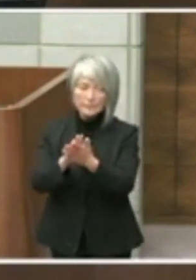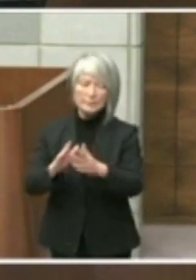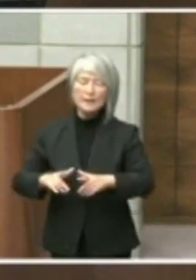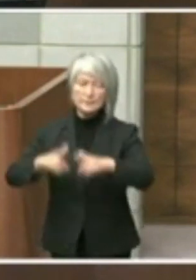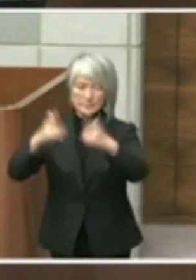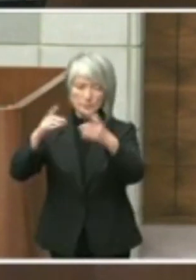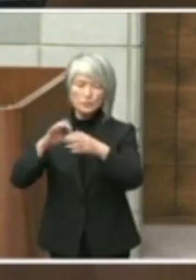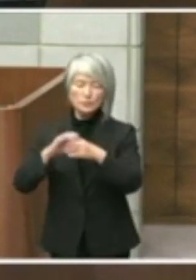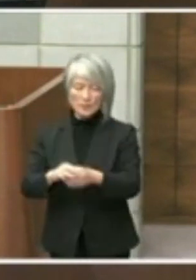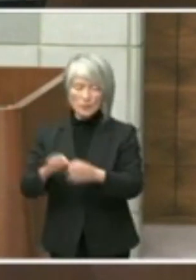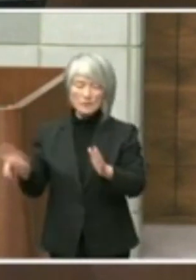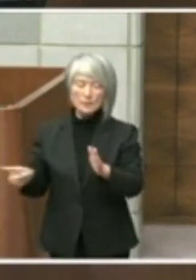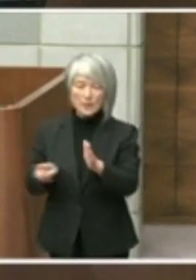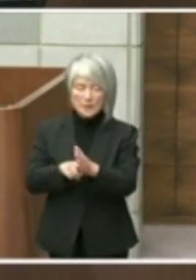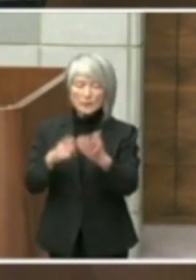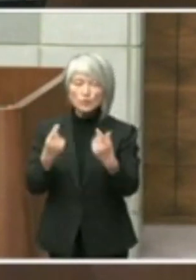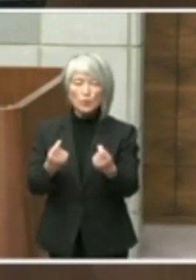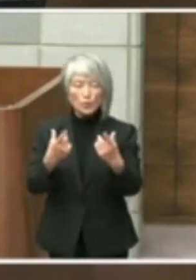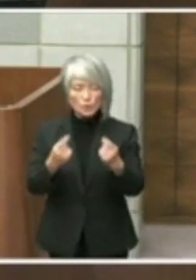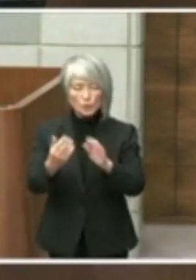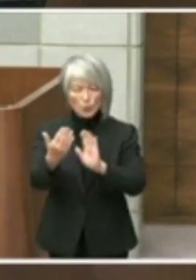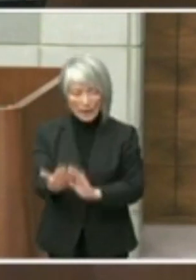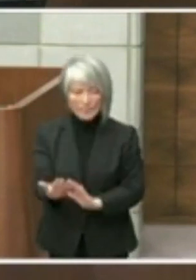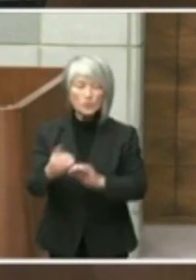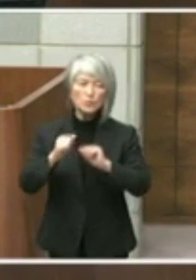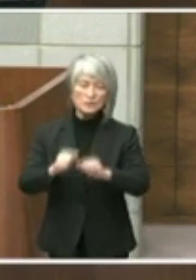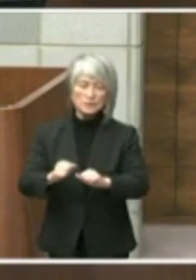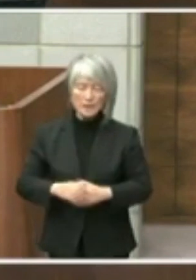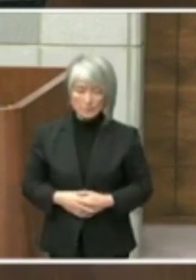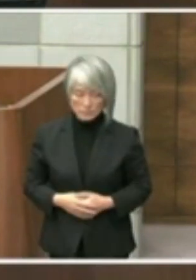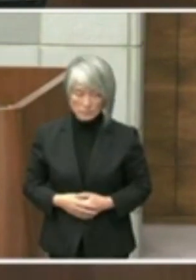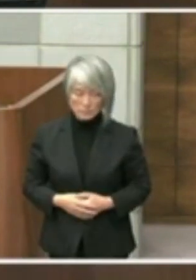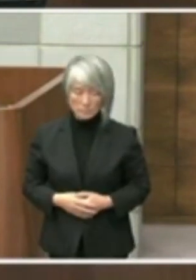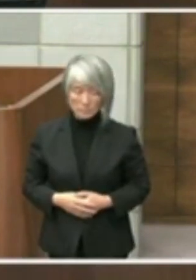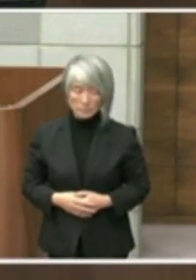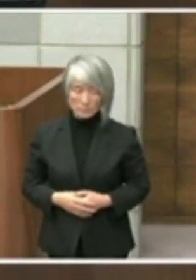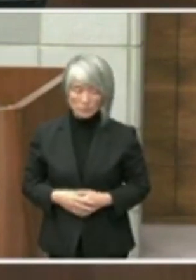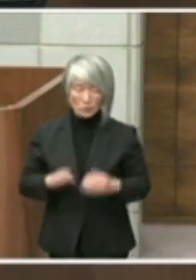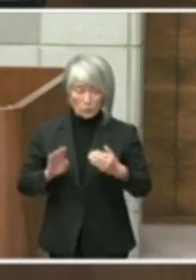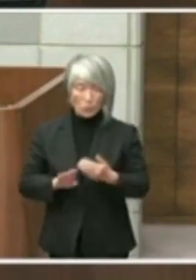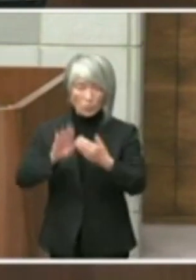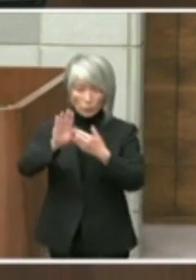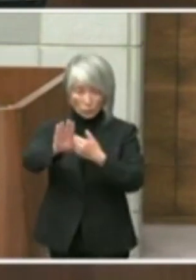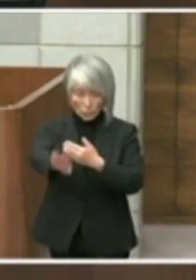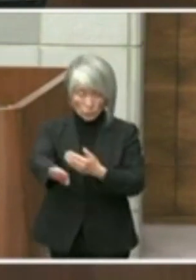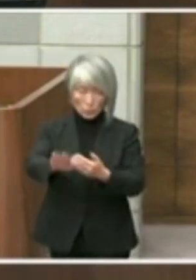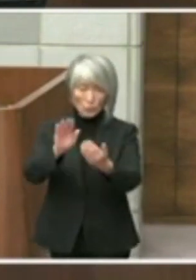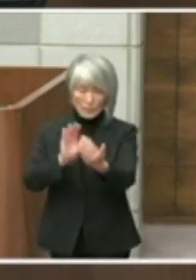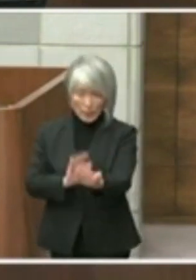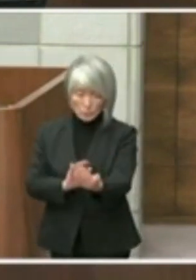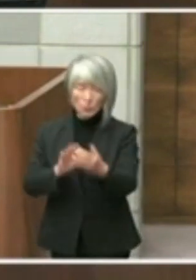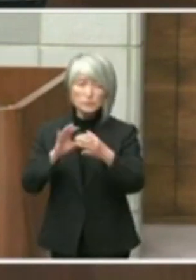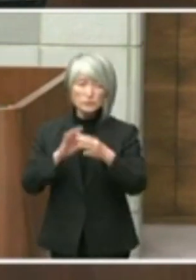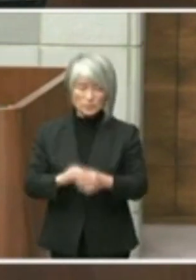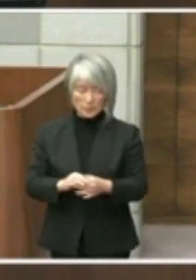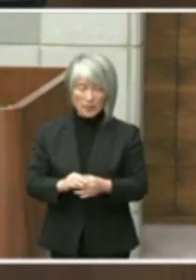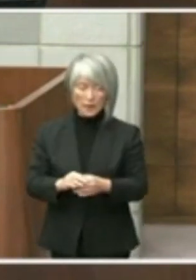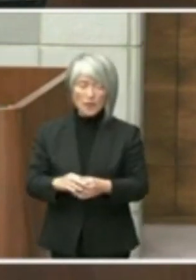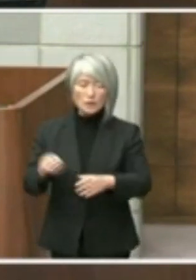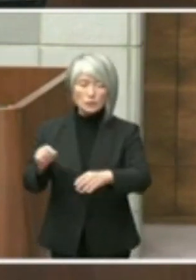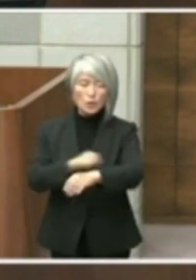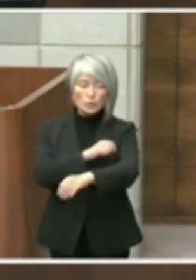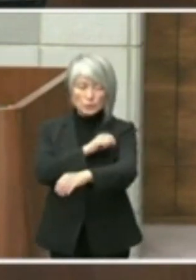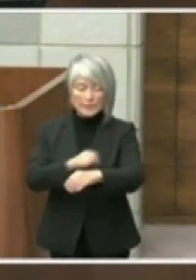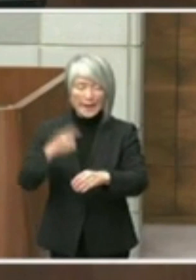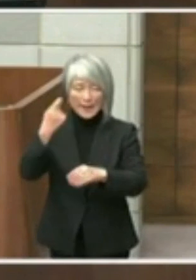っているところです。次に2点目の今後の対応についてでございますが、特定外来生物